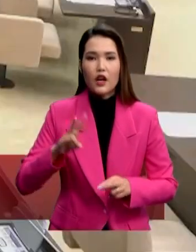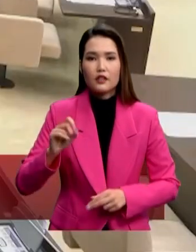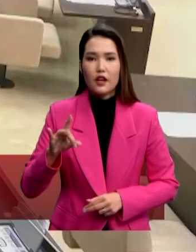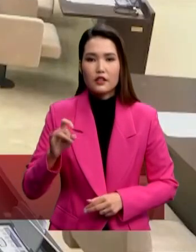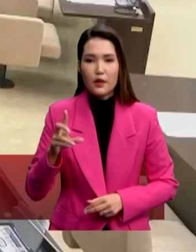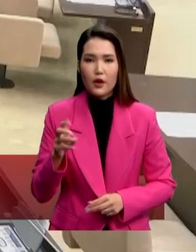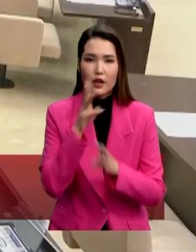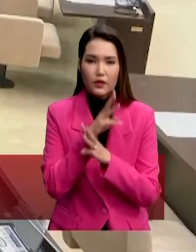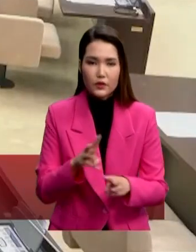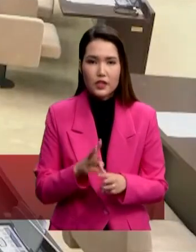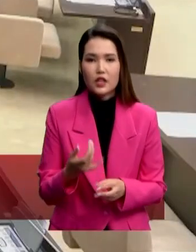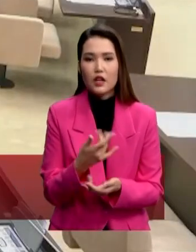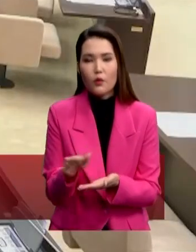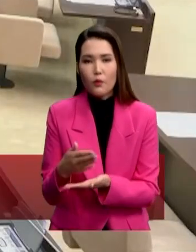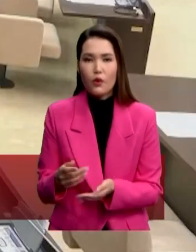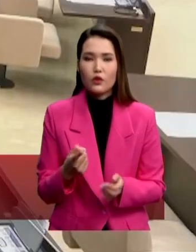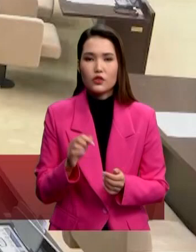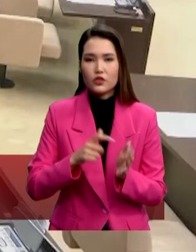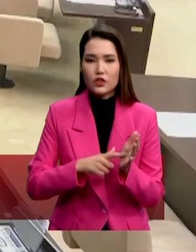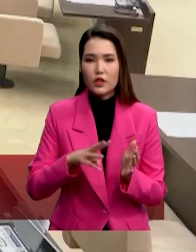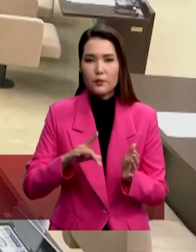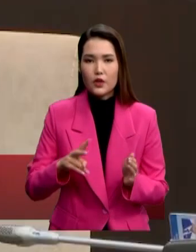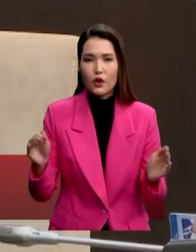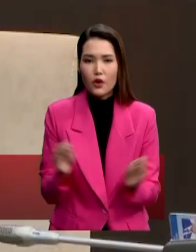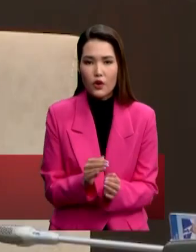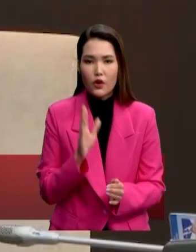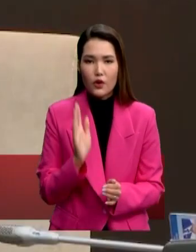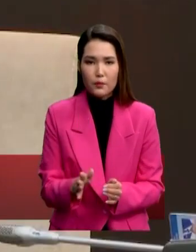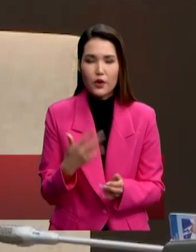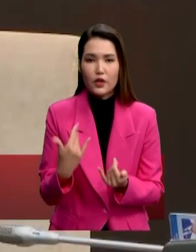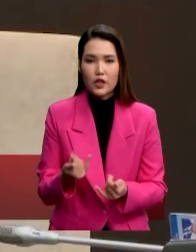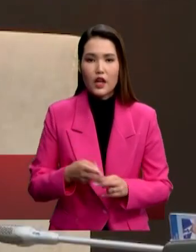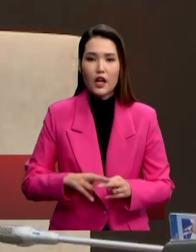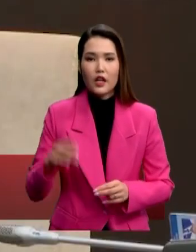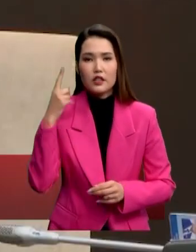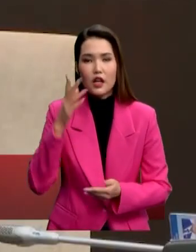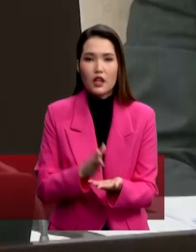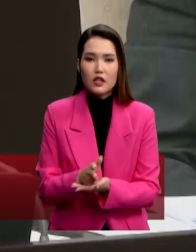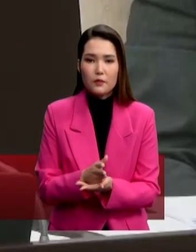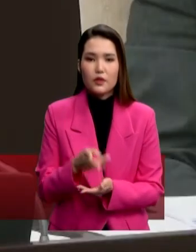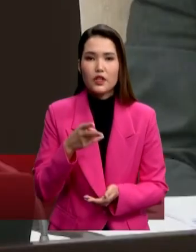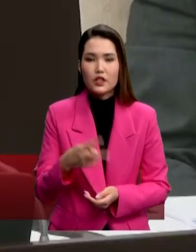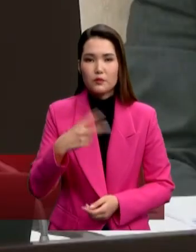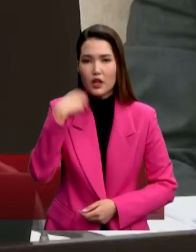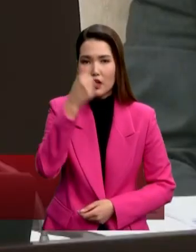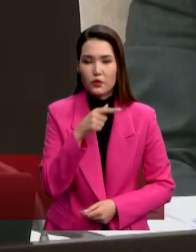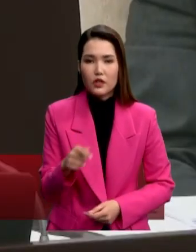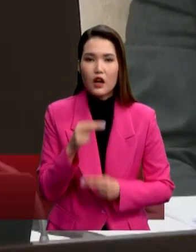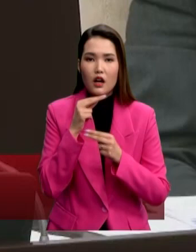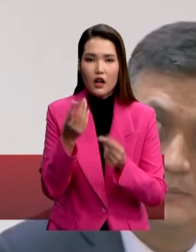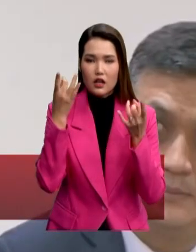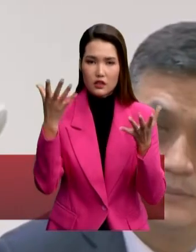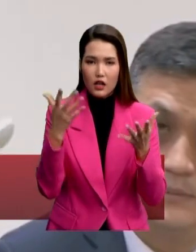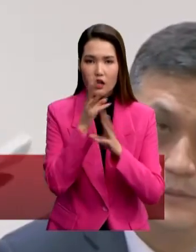канцеляриясының бюджеті небәрі 130 миллион теңгеге қысқарады екен. Қорытындылай келе, депутаттар 2023 жылға арналған